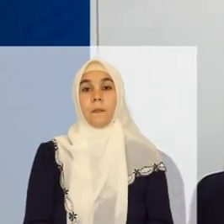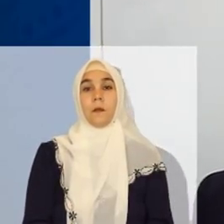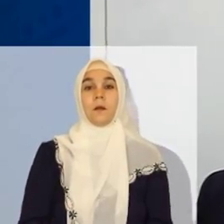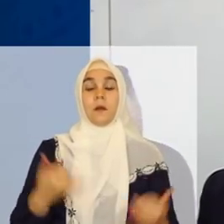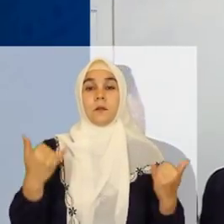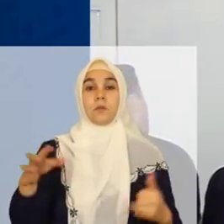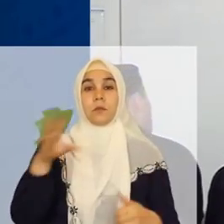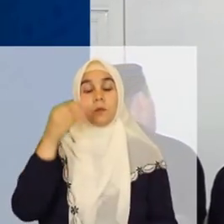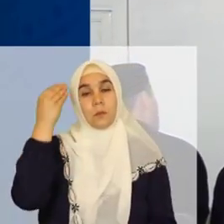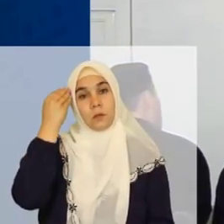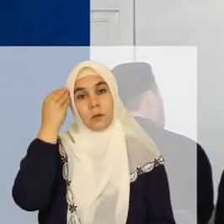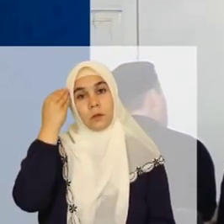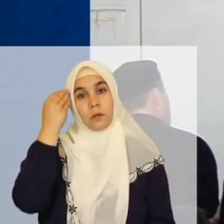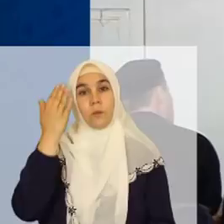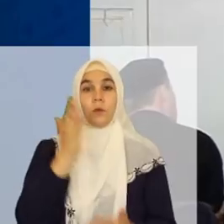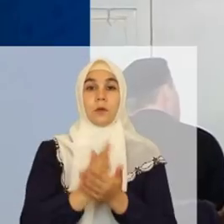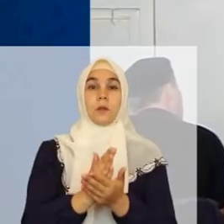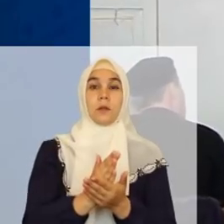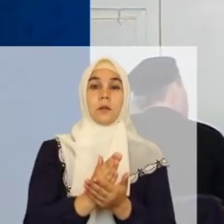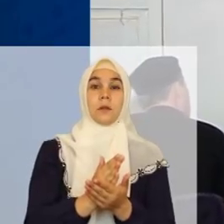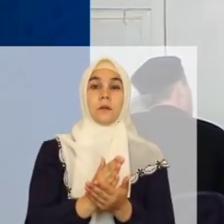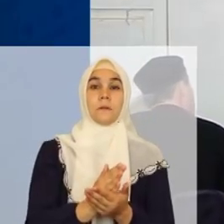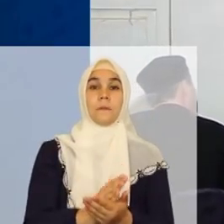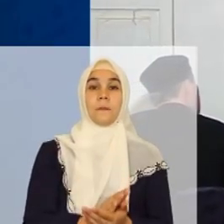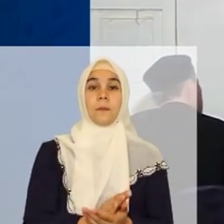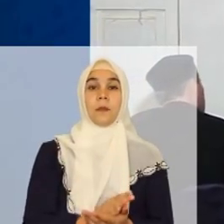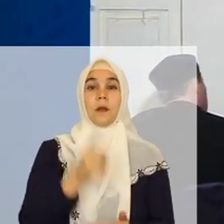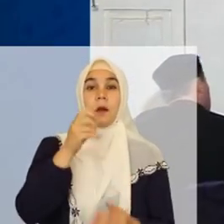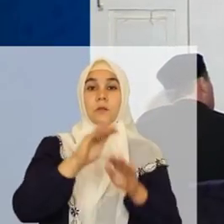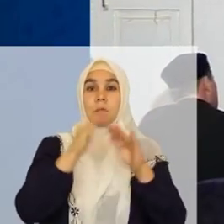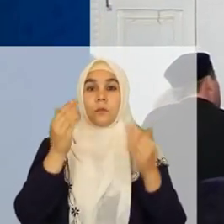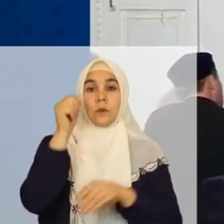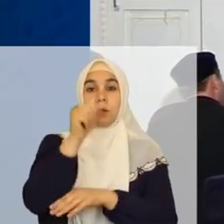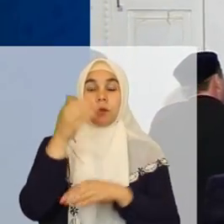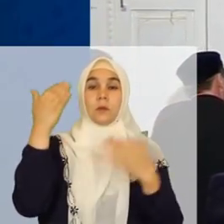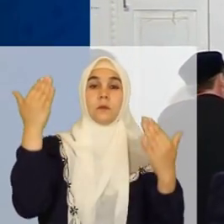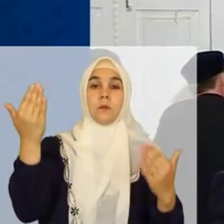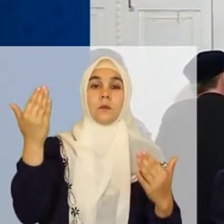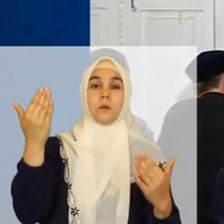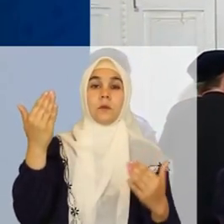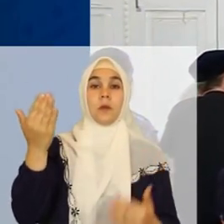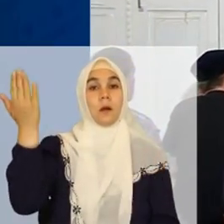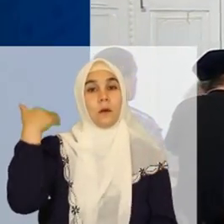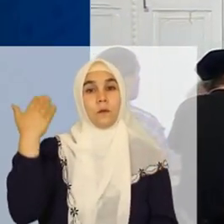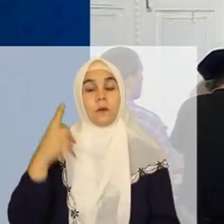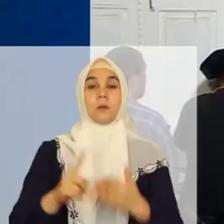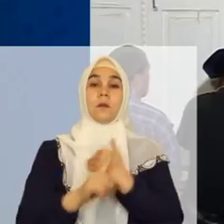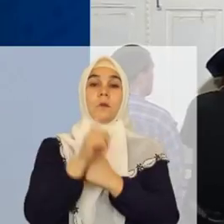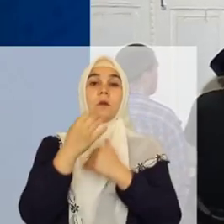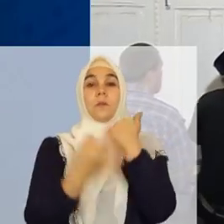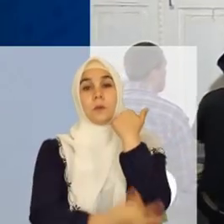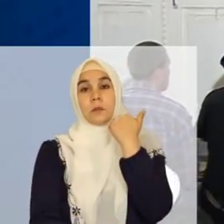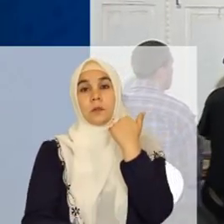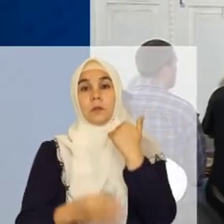Ana shu ma'nolar bo'lganligidan haj ibodati avvalidan